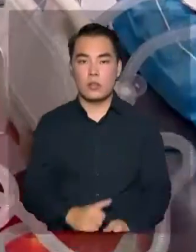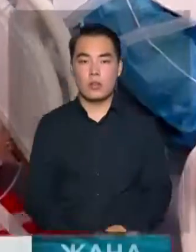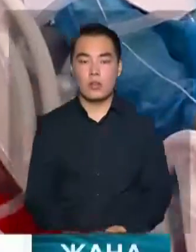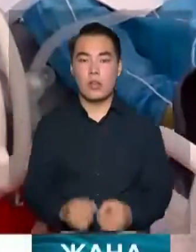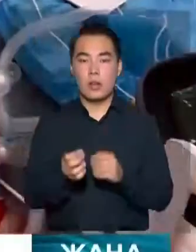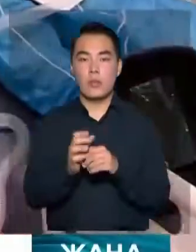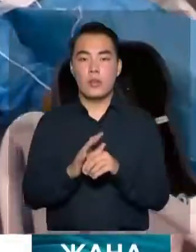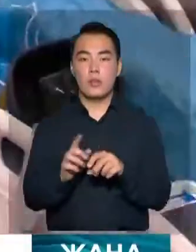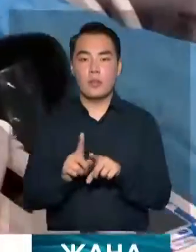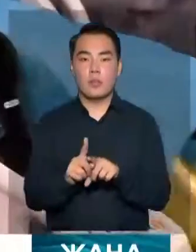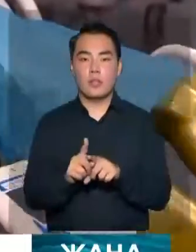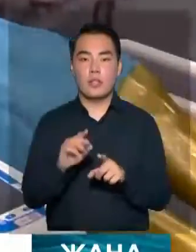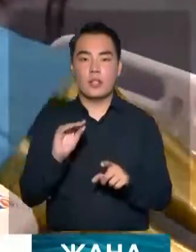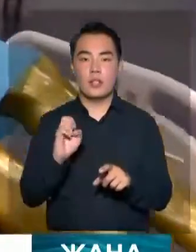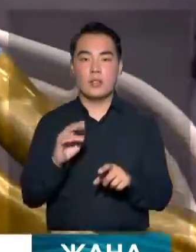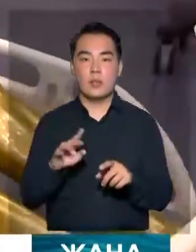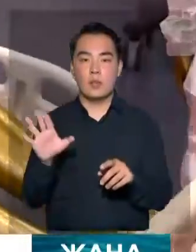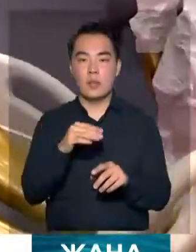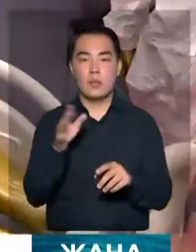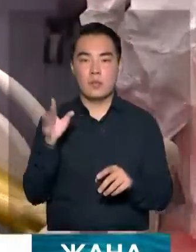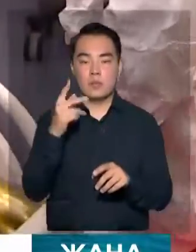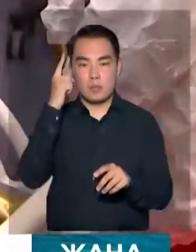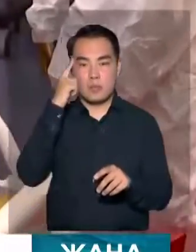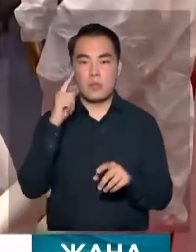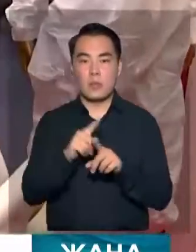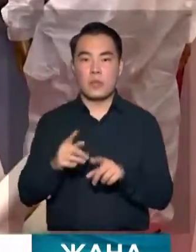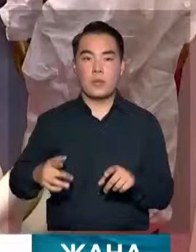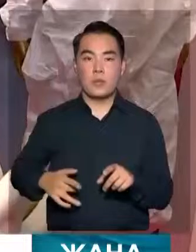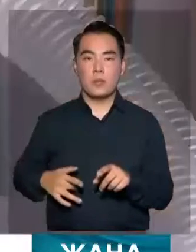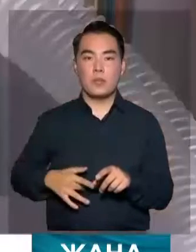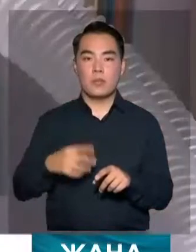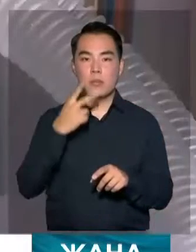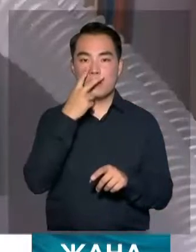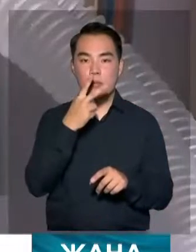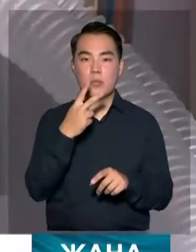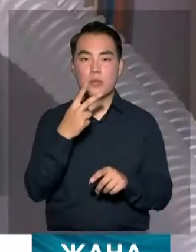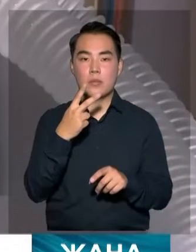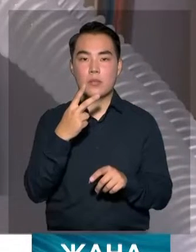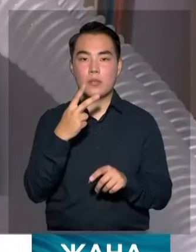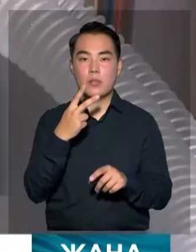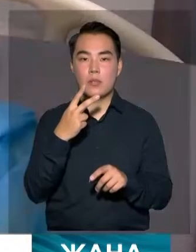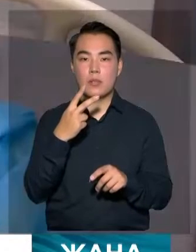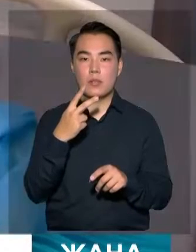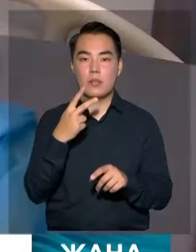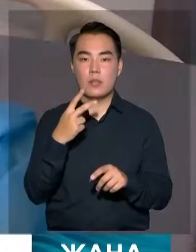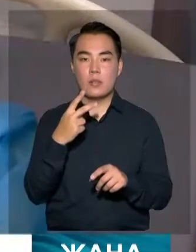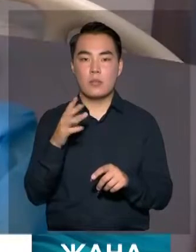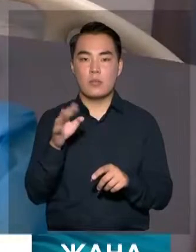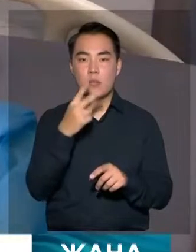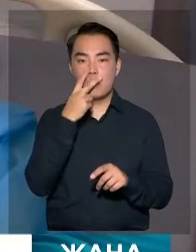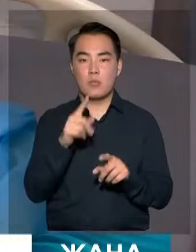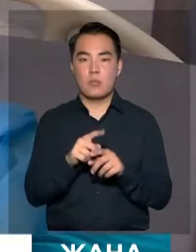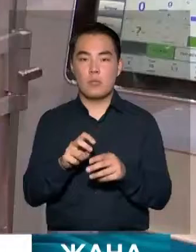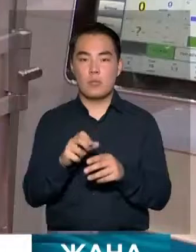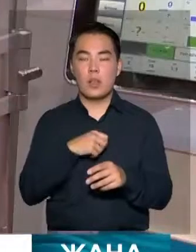Пандемияға дейін ИВЛ аппараты дегенде люди бір естейтін біз. Өкпені жасандырумен тынсалдыратын құрылғының қадырын дерт өршіп кеткенде бірақ ұғындық. Оған